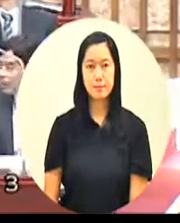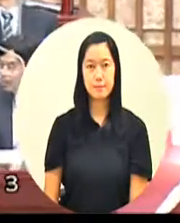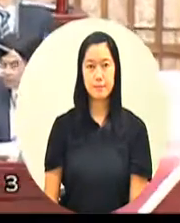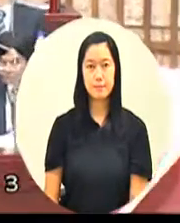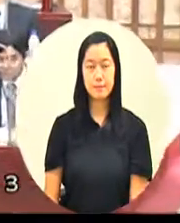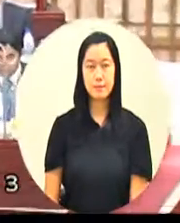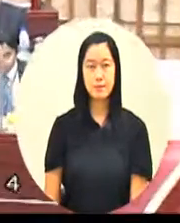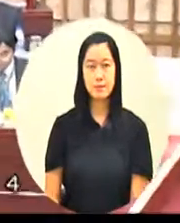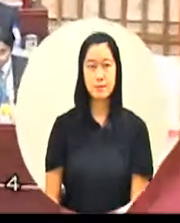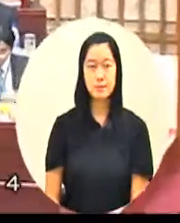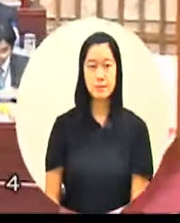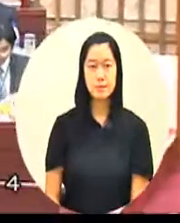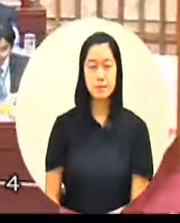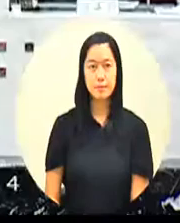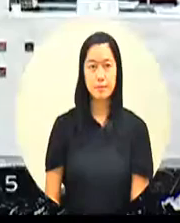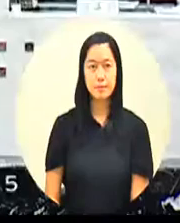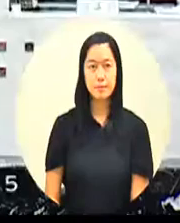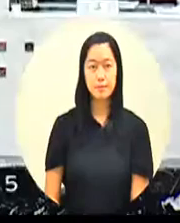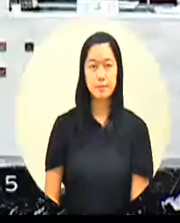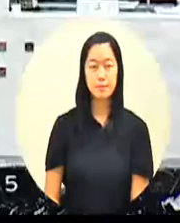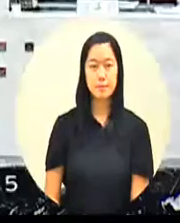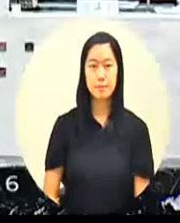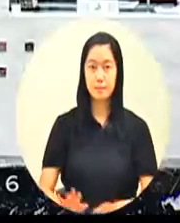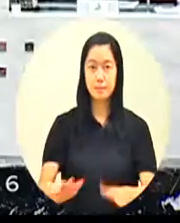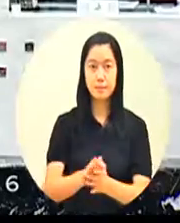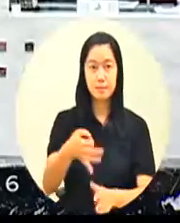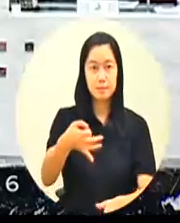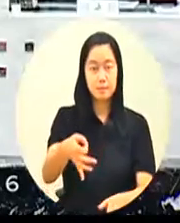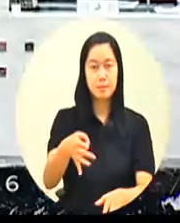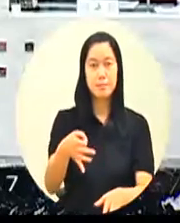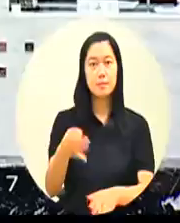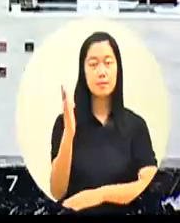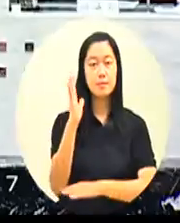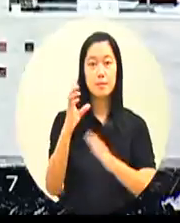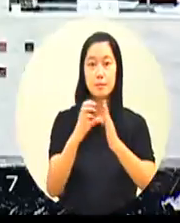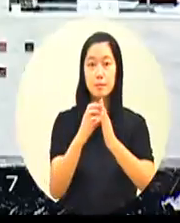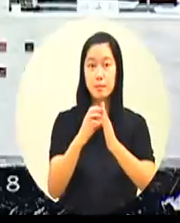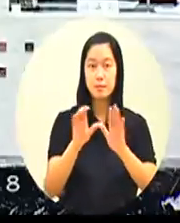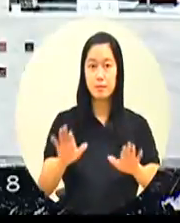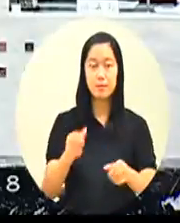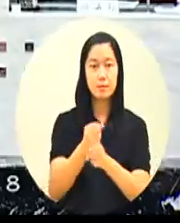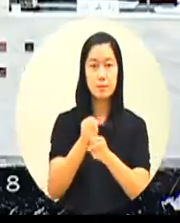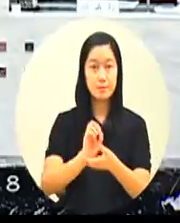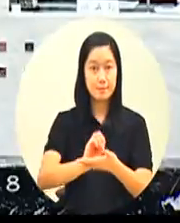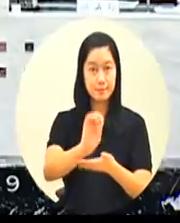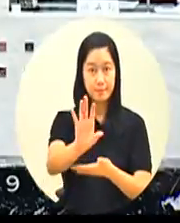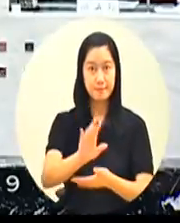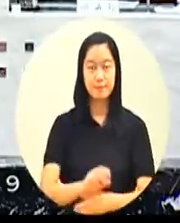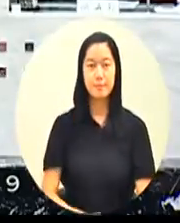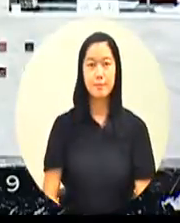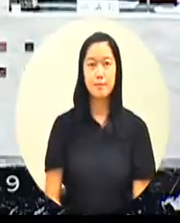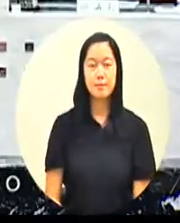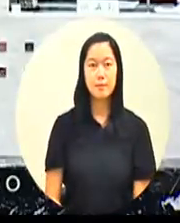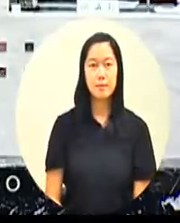好，接着由财政局来做我们这一次的业务报告。